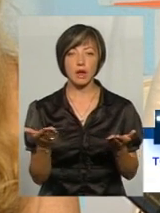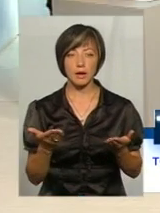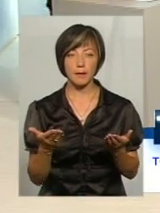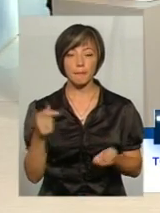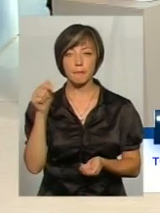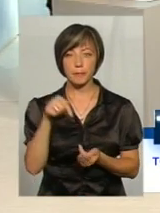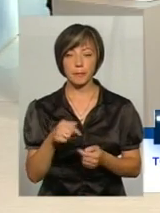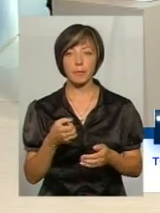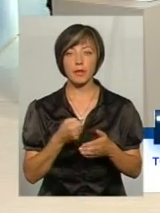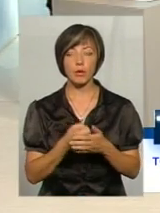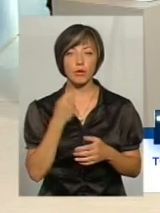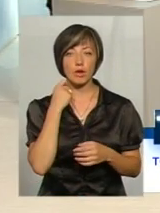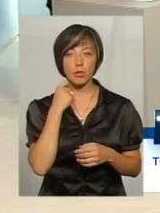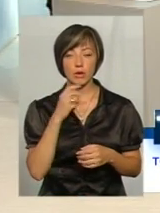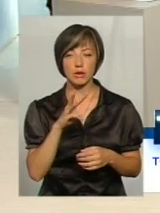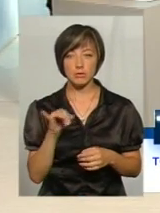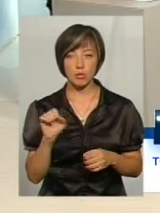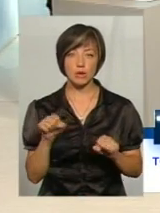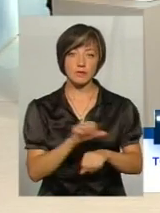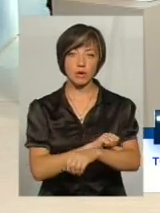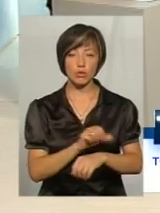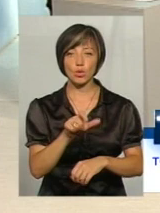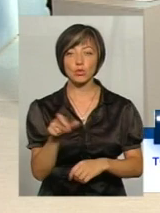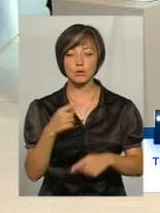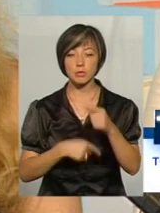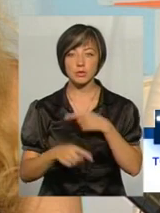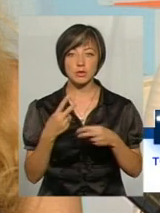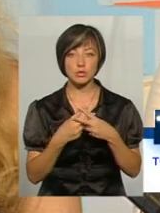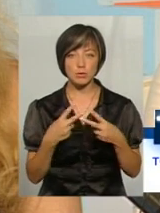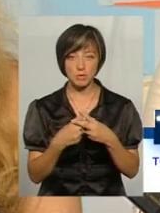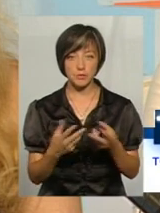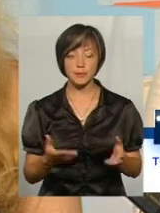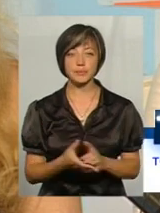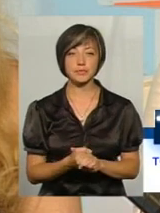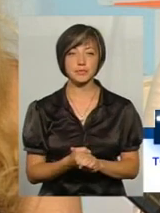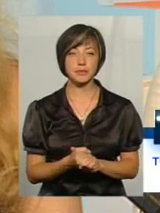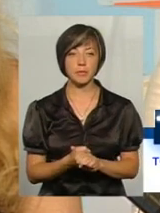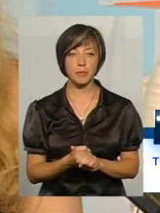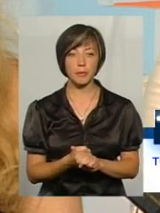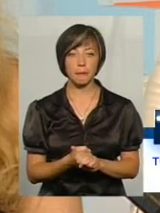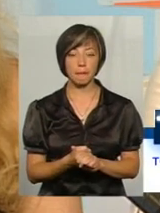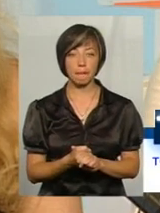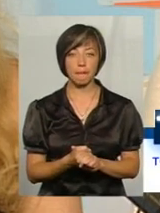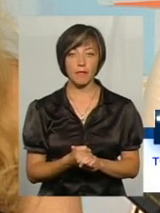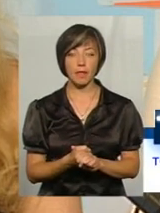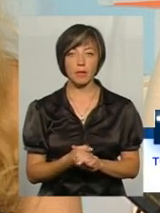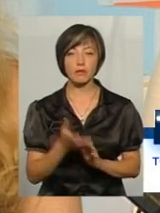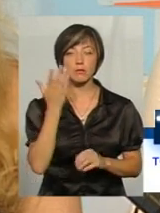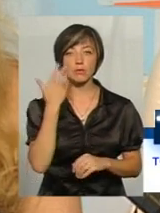до вживання алкоголю, можливо, наркотиків, люди, що повернулися з місць позбавлення волі, там перебували,